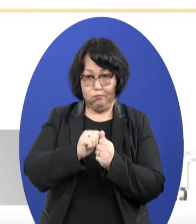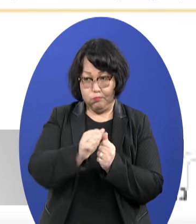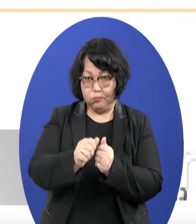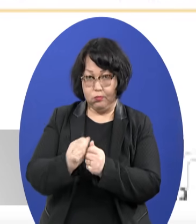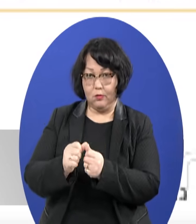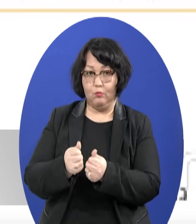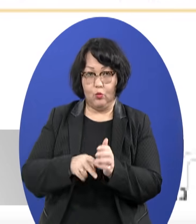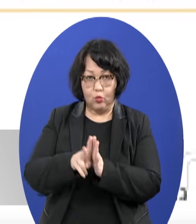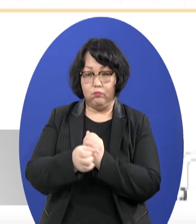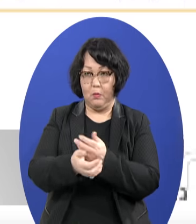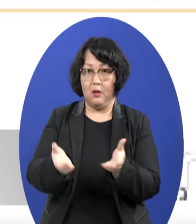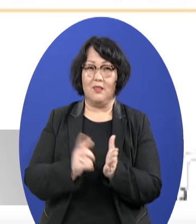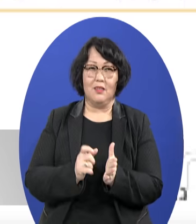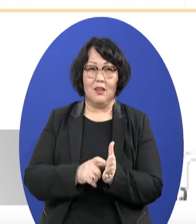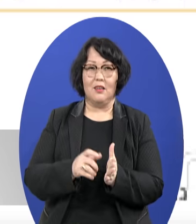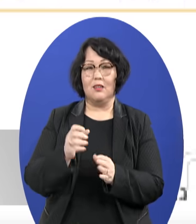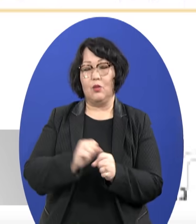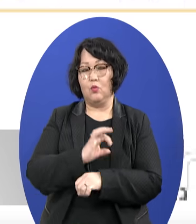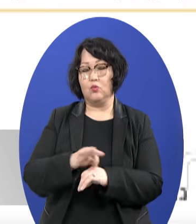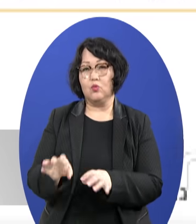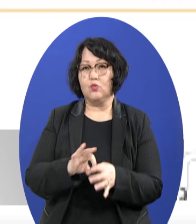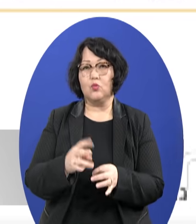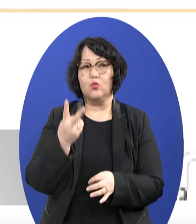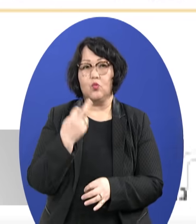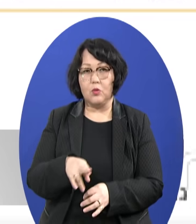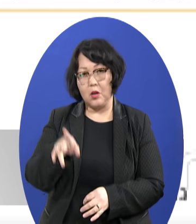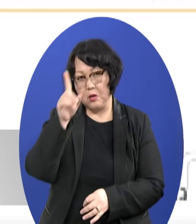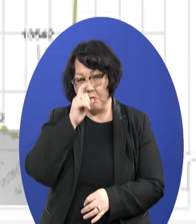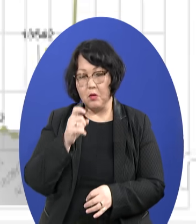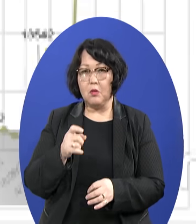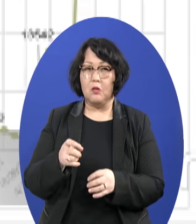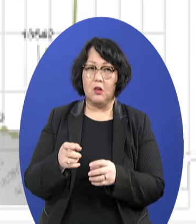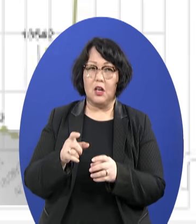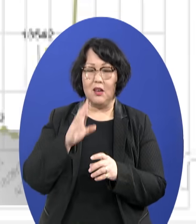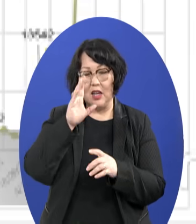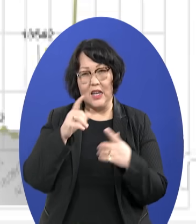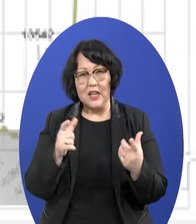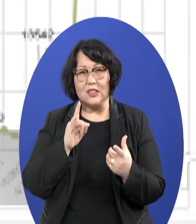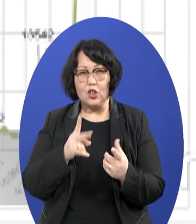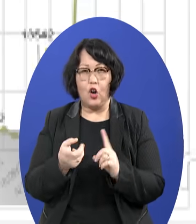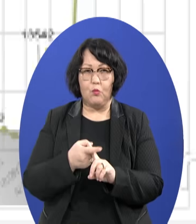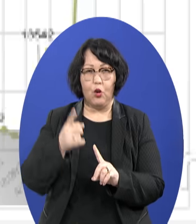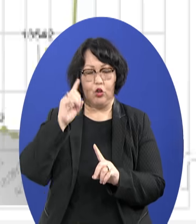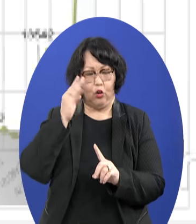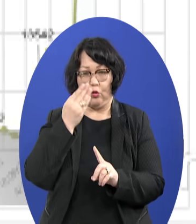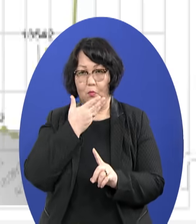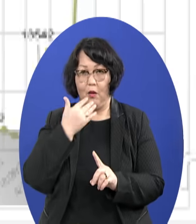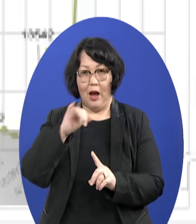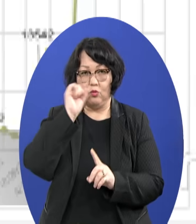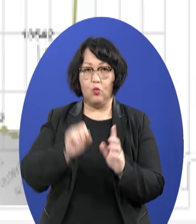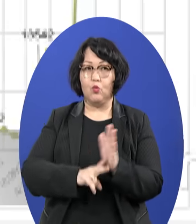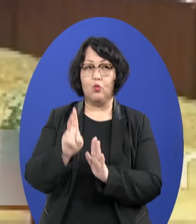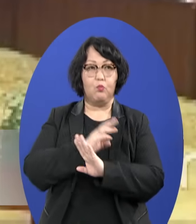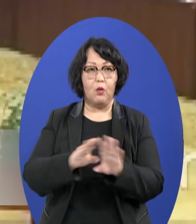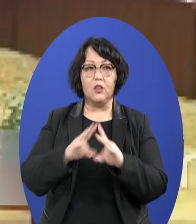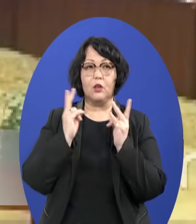байна. Цар тахлын үед эмчилгээ санхүүжилттэй холбоотой ямар нэг эрсдэл ойлгомжгүй асуудал гарахгүй байх тал дээр нийгмийн бодлогын байнгын хорооноос зөвлөмж